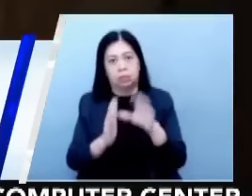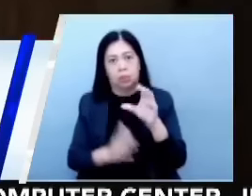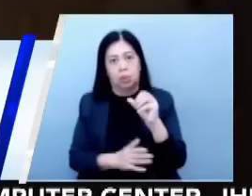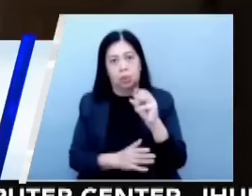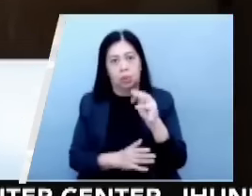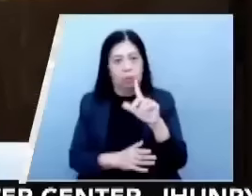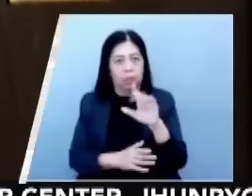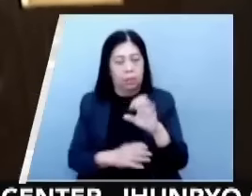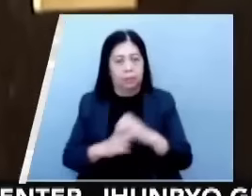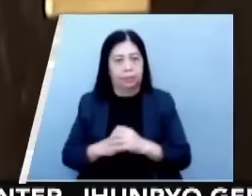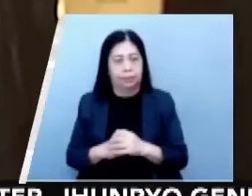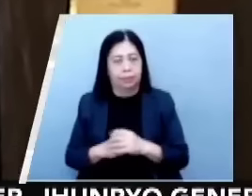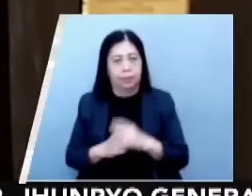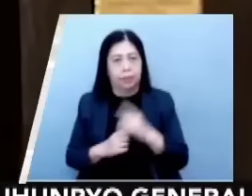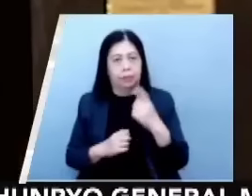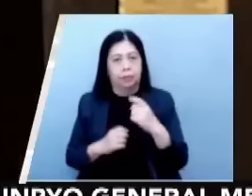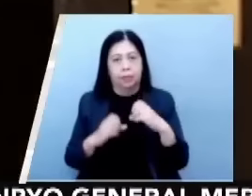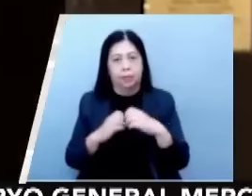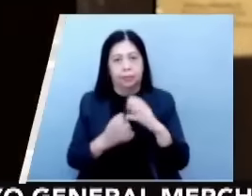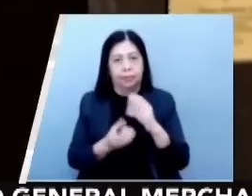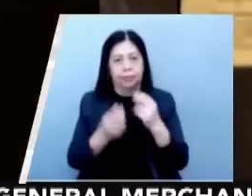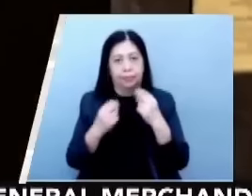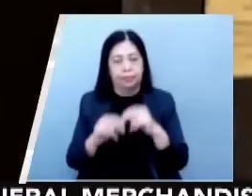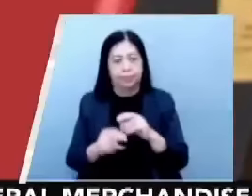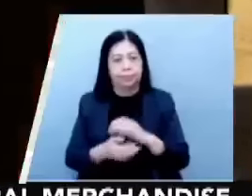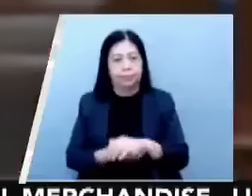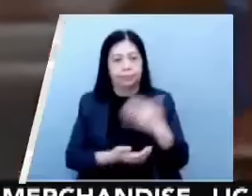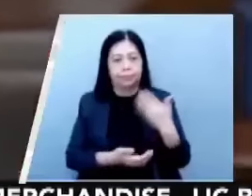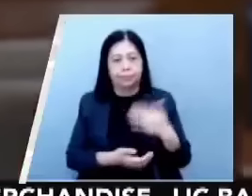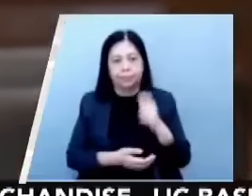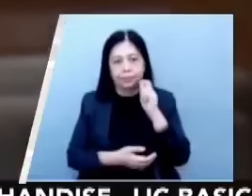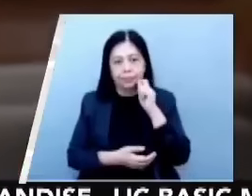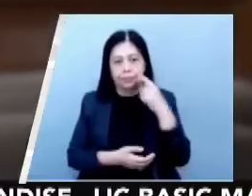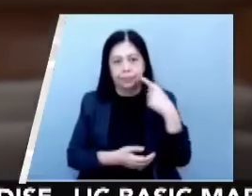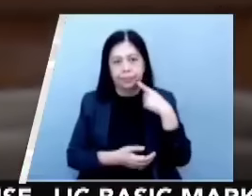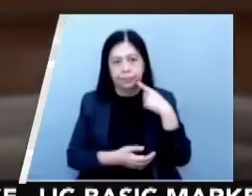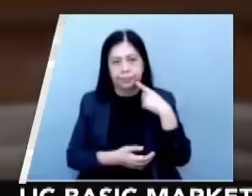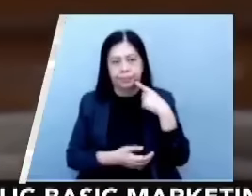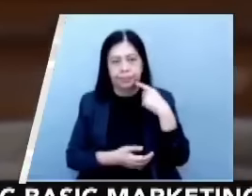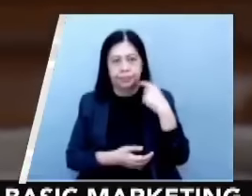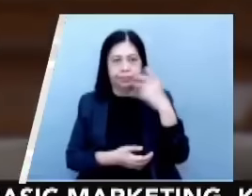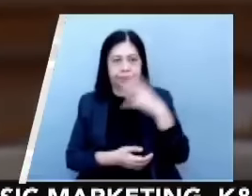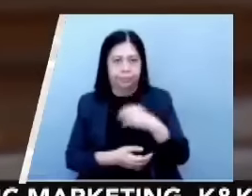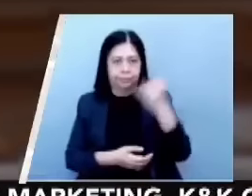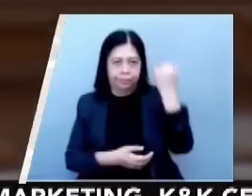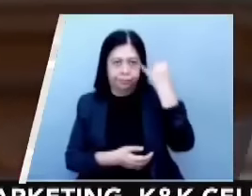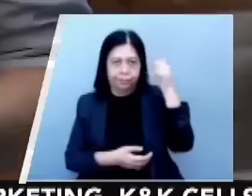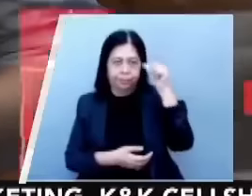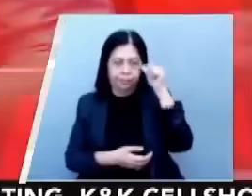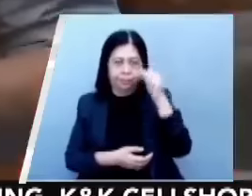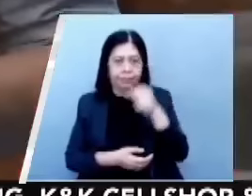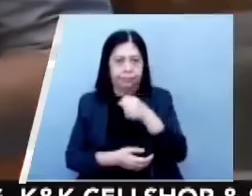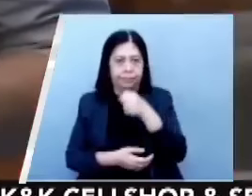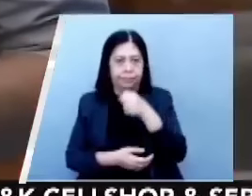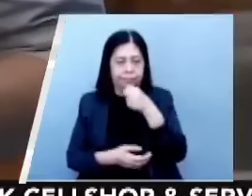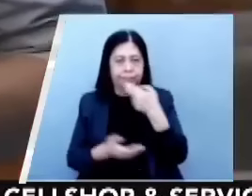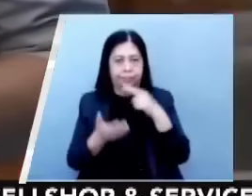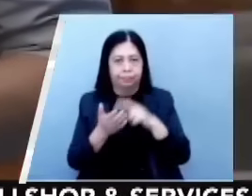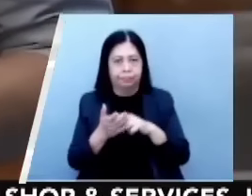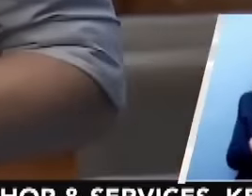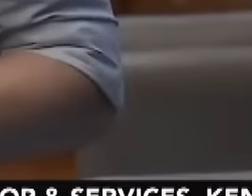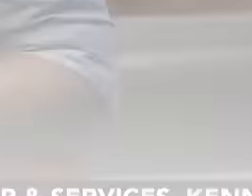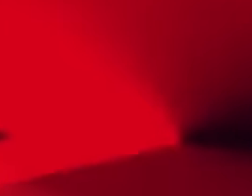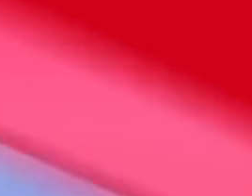GMA Integrated News, Tina Panganiban Perez. At ako po si Jonathan Andal. Nakatutok kami 24